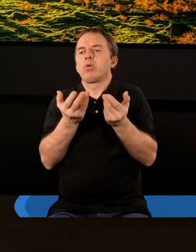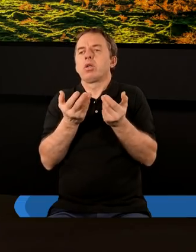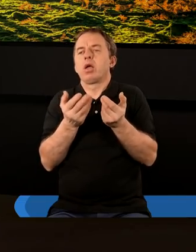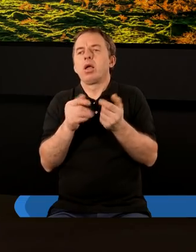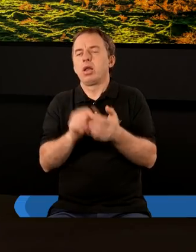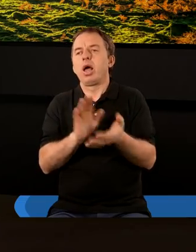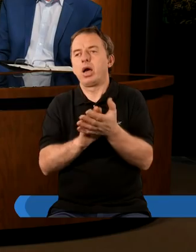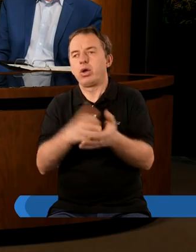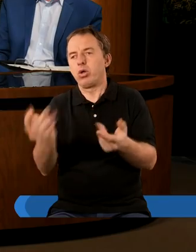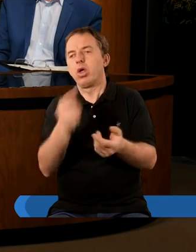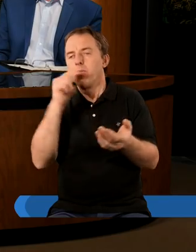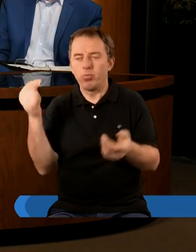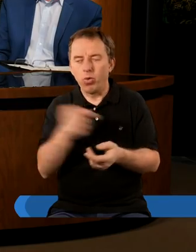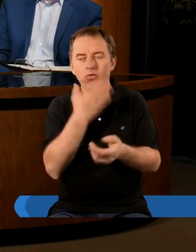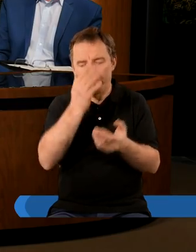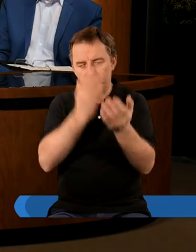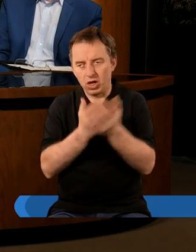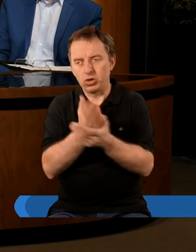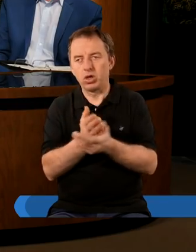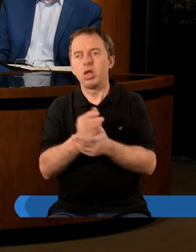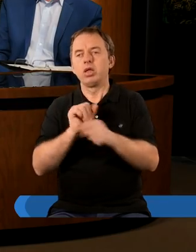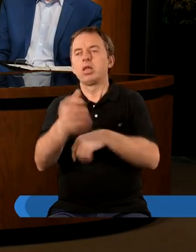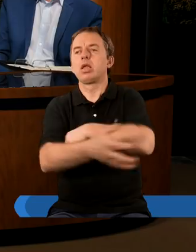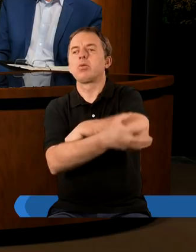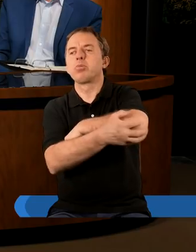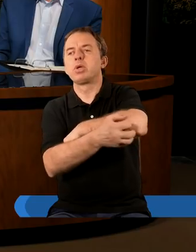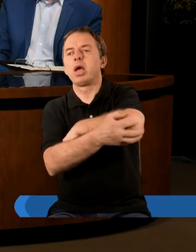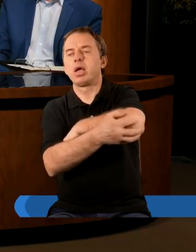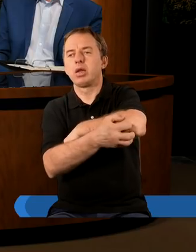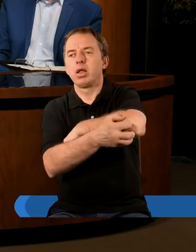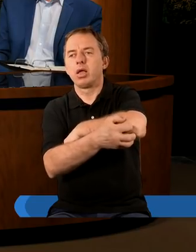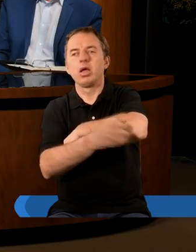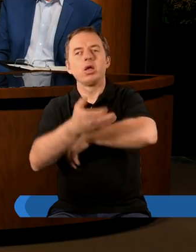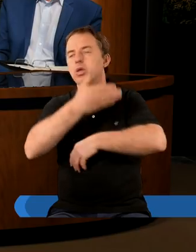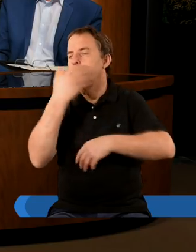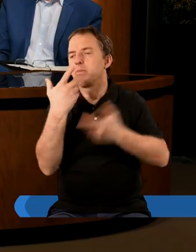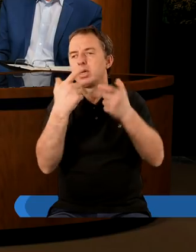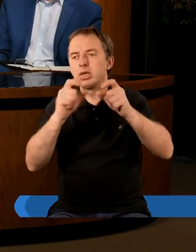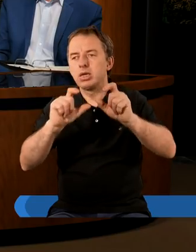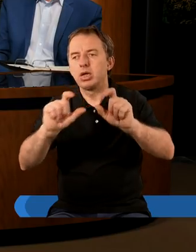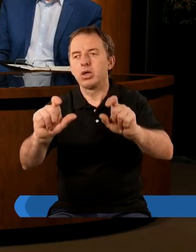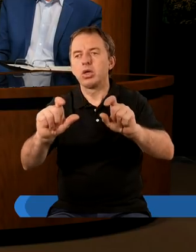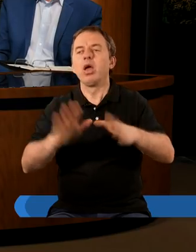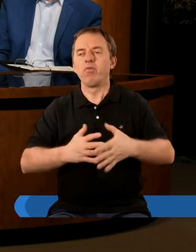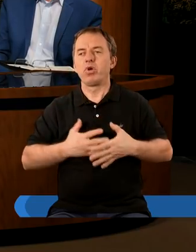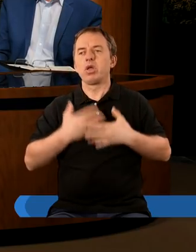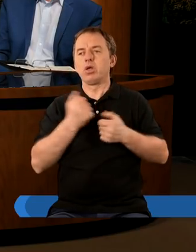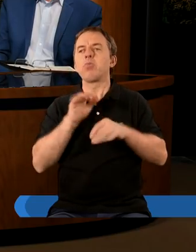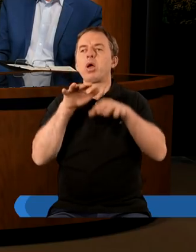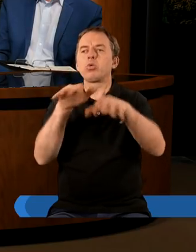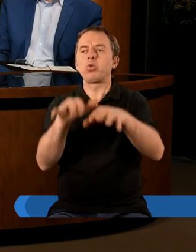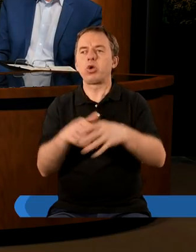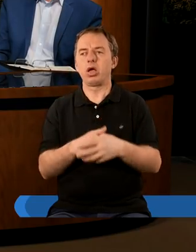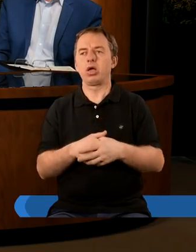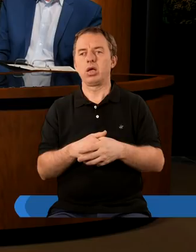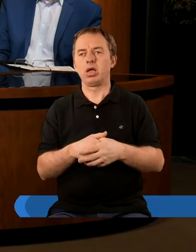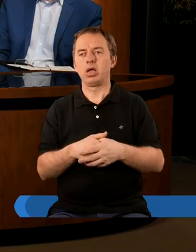jest łatwa diagnoza która mówi wierzącemu jesteś biedny nie masz właściwie nic a wydaje ci się że masz tak